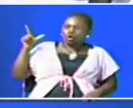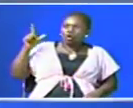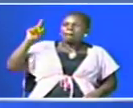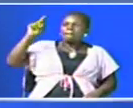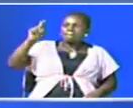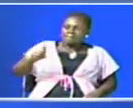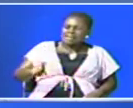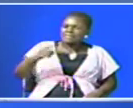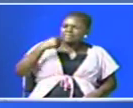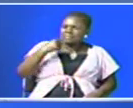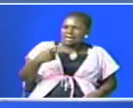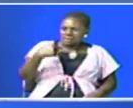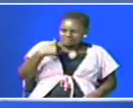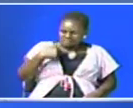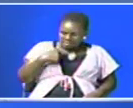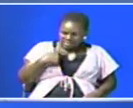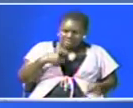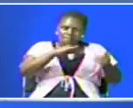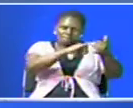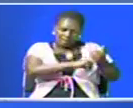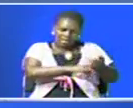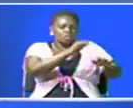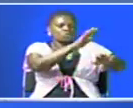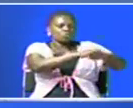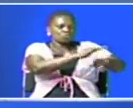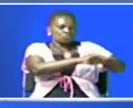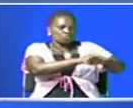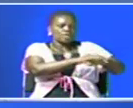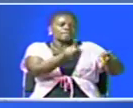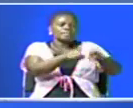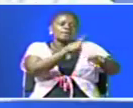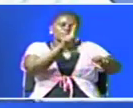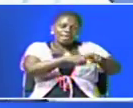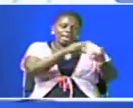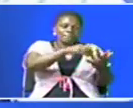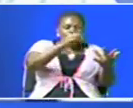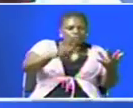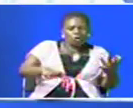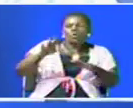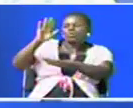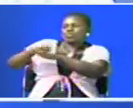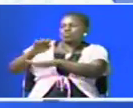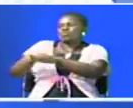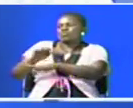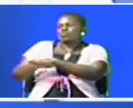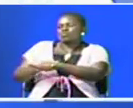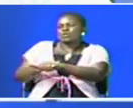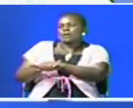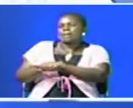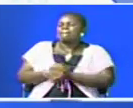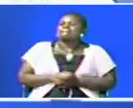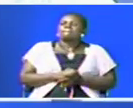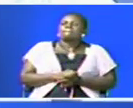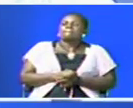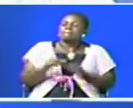Lazima useme nimemwoa huyu kwa wema na nitamwacha kwa wema lau kutatokea matatizo. Sasa